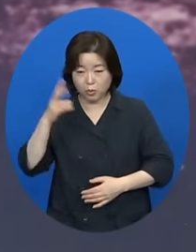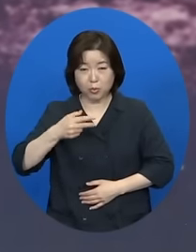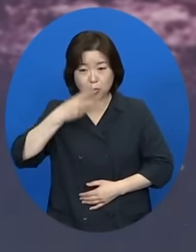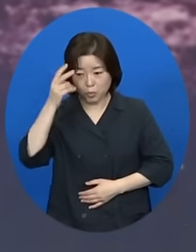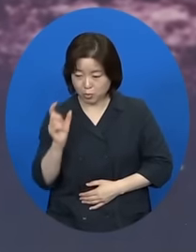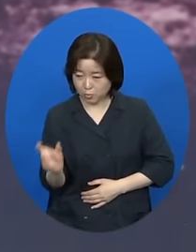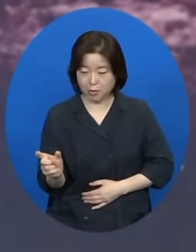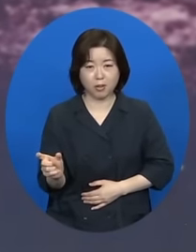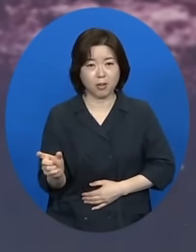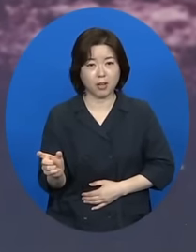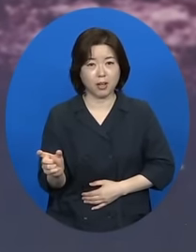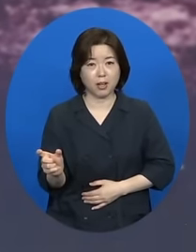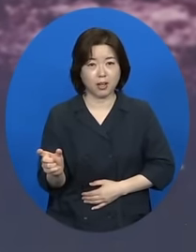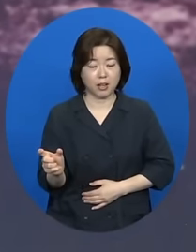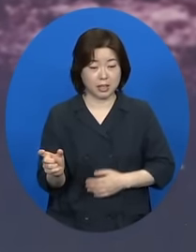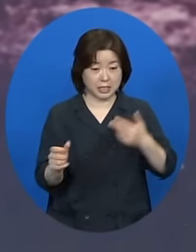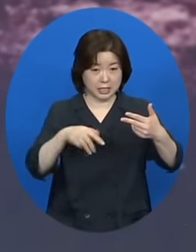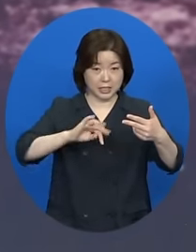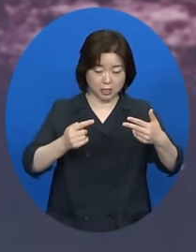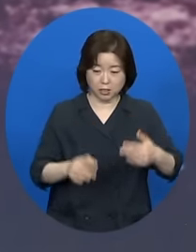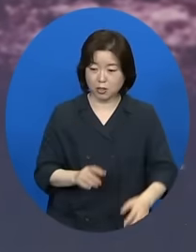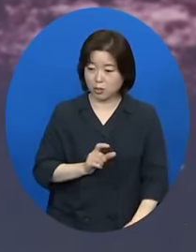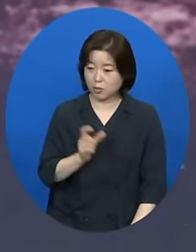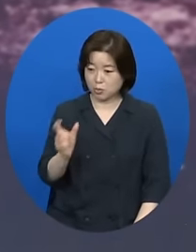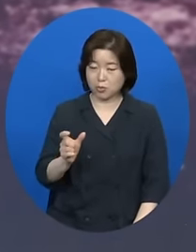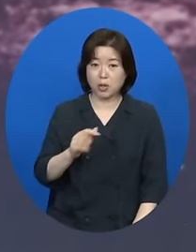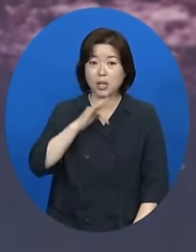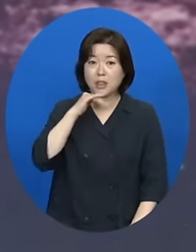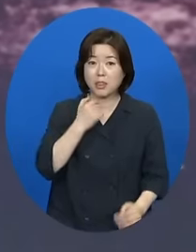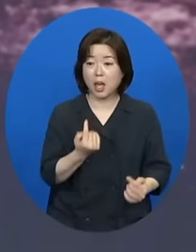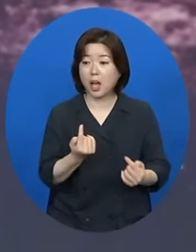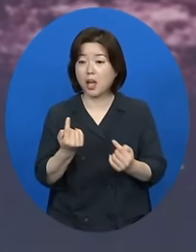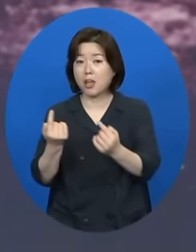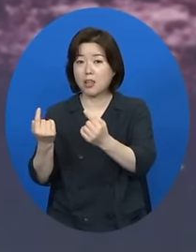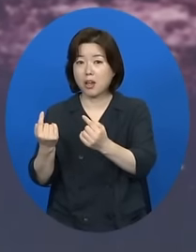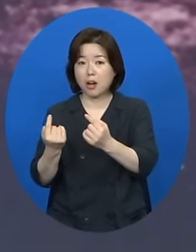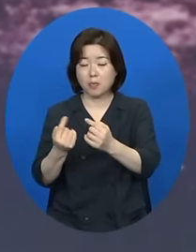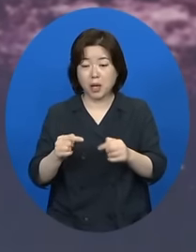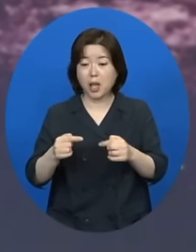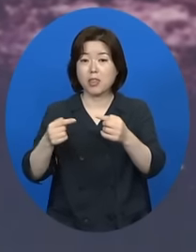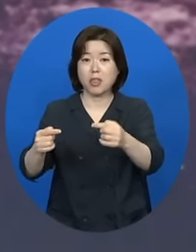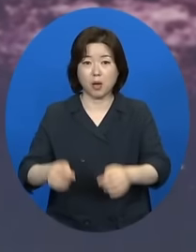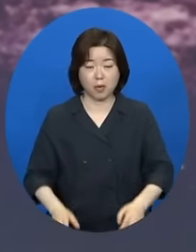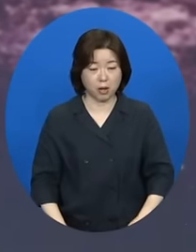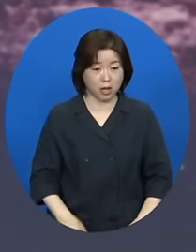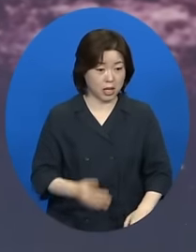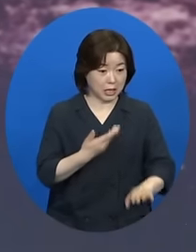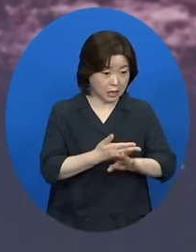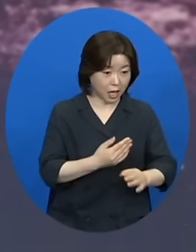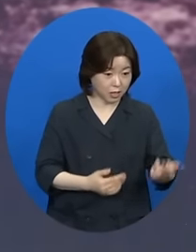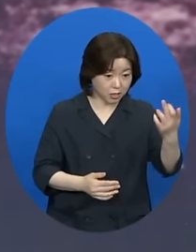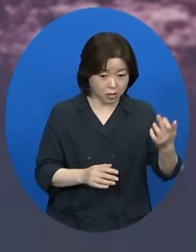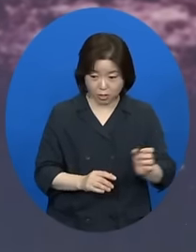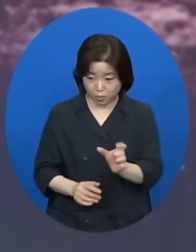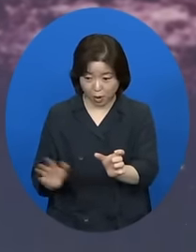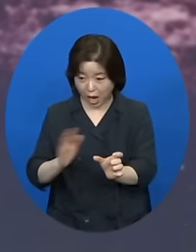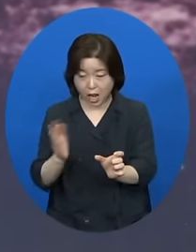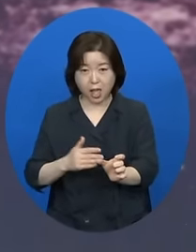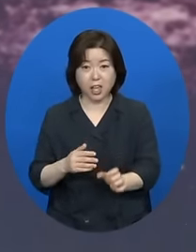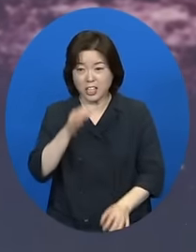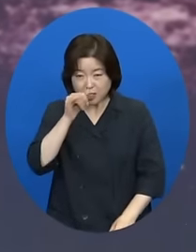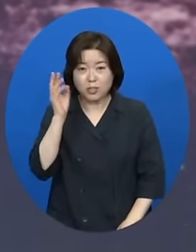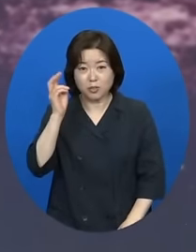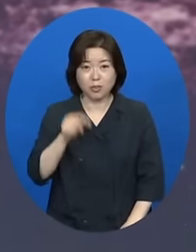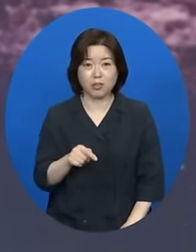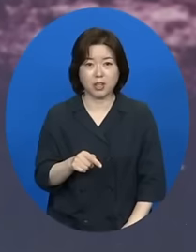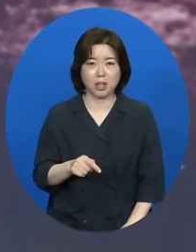해요. 7절에도 요셉이 라엘과 더불어 나와 저랑, 야, 다른 형들 안 나온다고요. 있었겠지만 왜